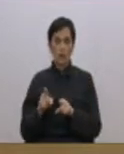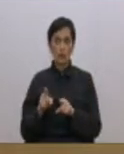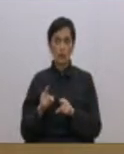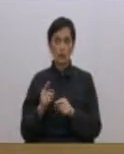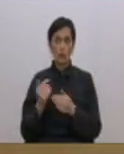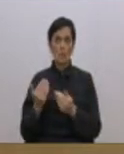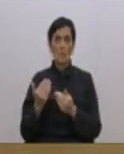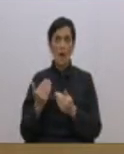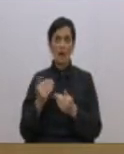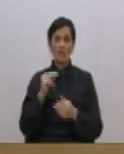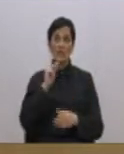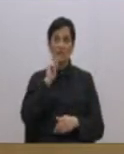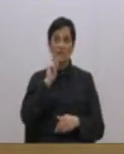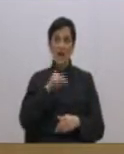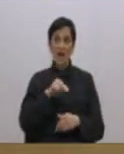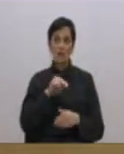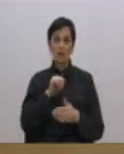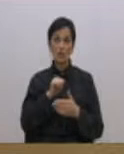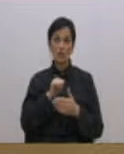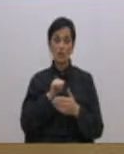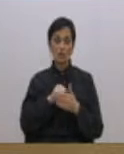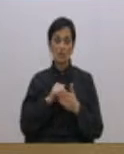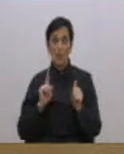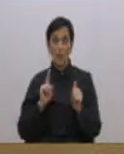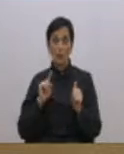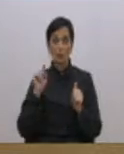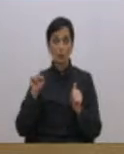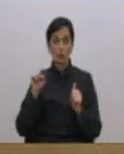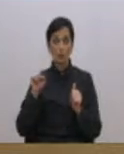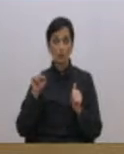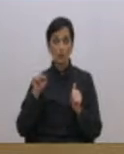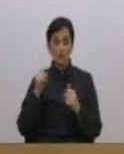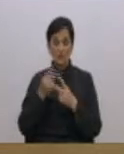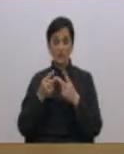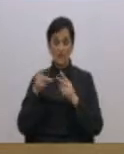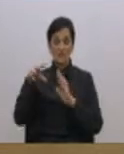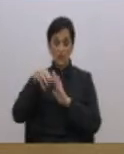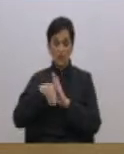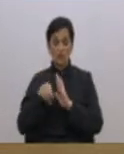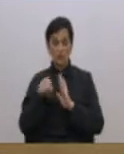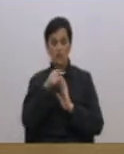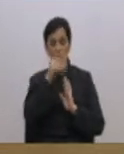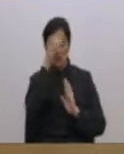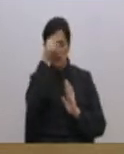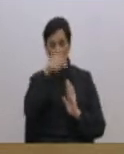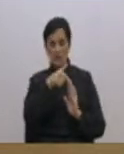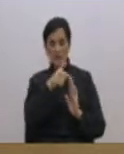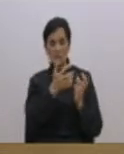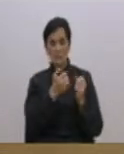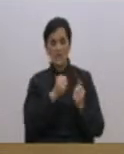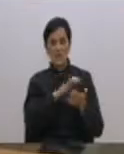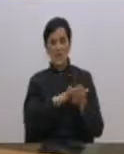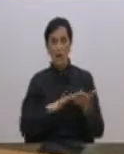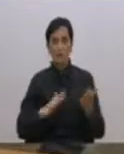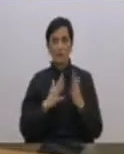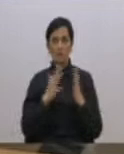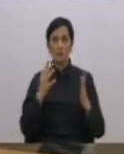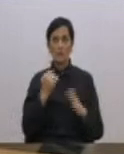მათი ჩადენილი დანაშაულის გამოცხადების გზაზე განათლებას არ შეუწყდეს და გააგრძელონ ეს განათლების მიღება. დიდი მადლობა.